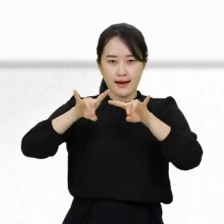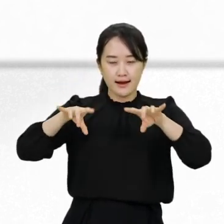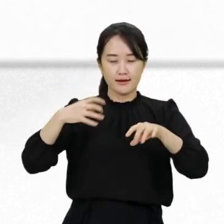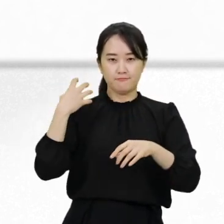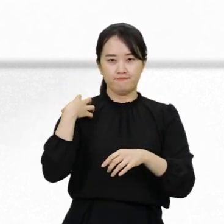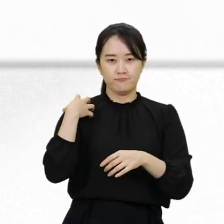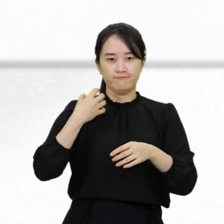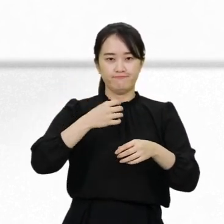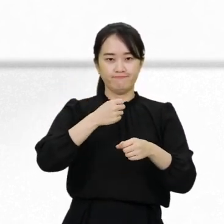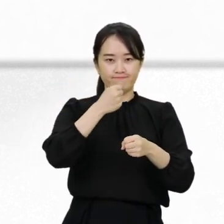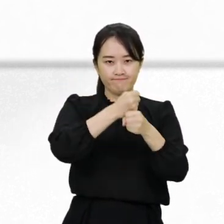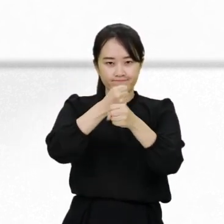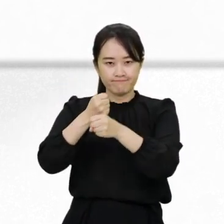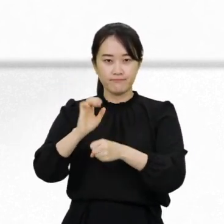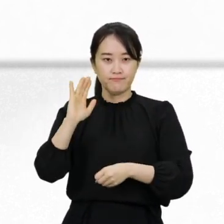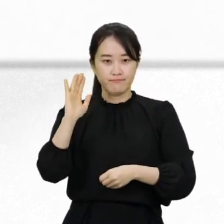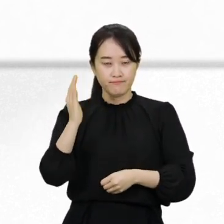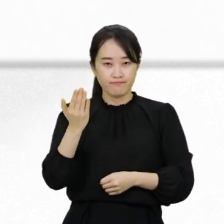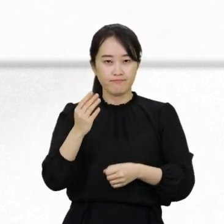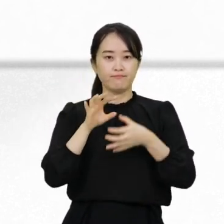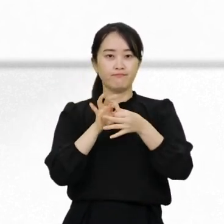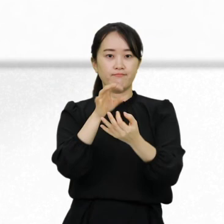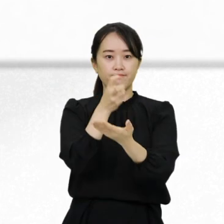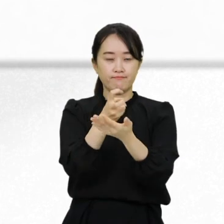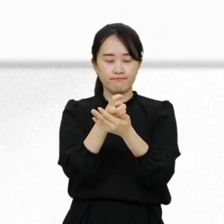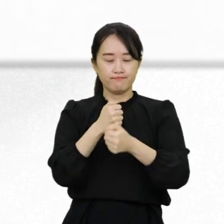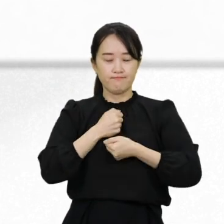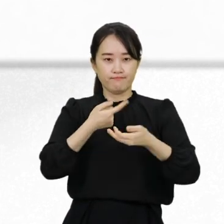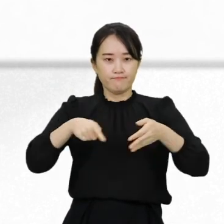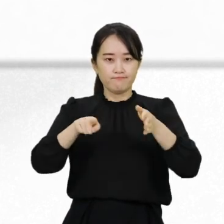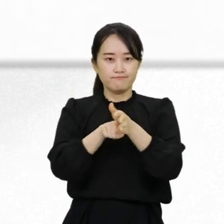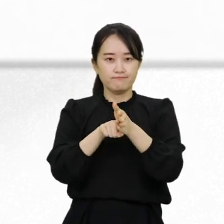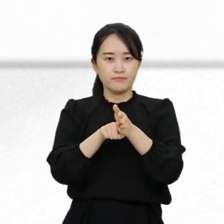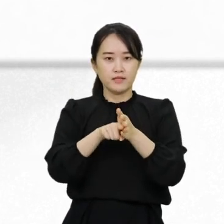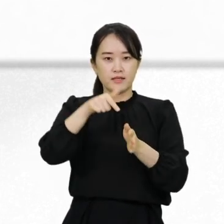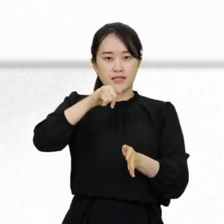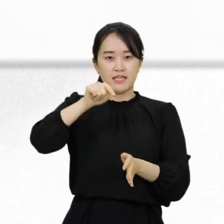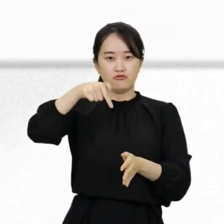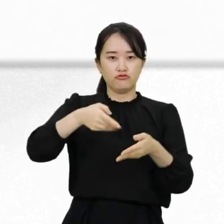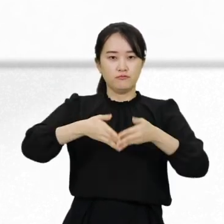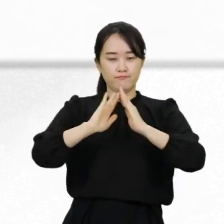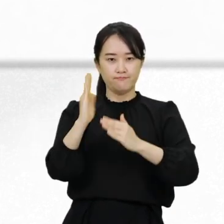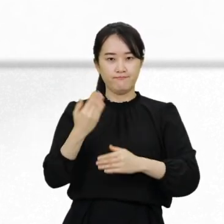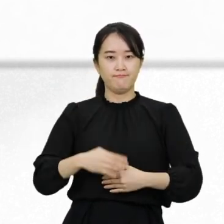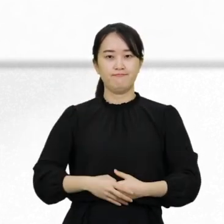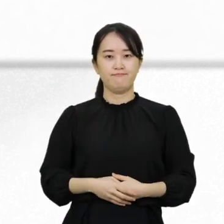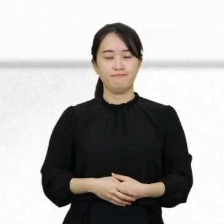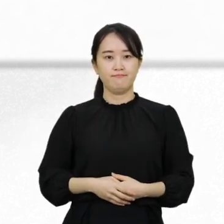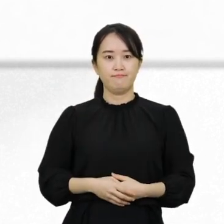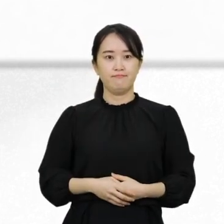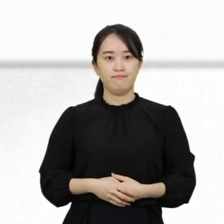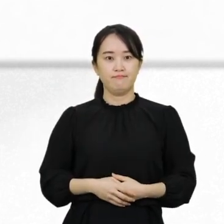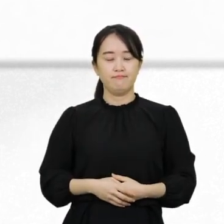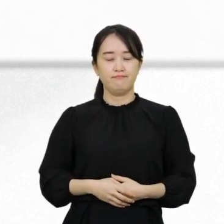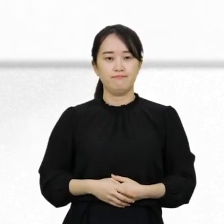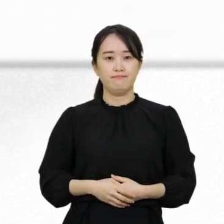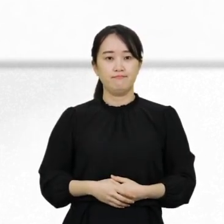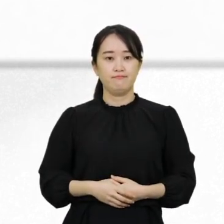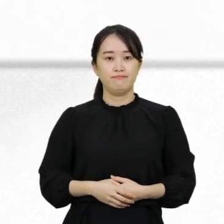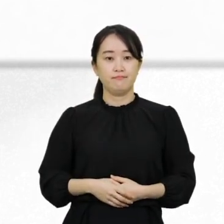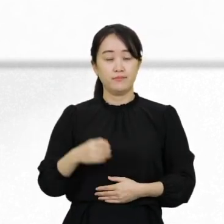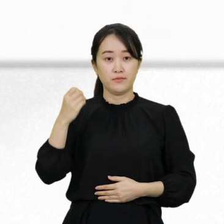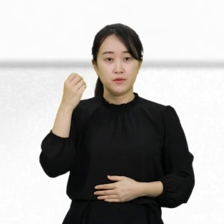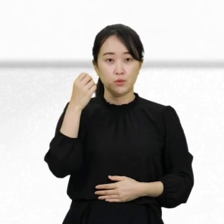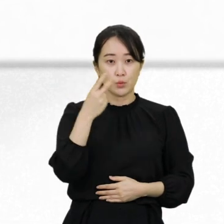있어 국제협력과 국제협력 증진의 중요성을 인정하고 당사국 간 국제적 및 지역적